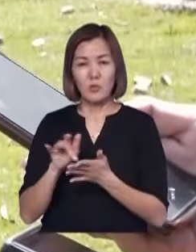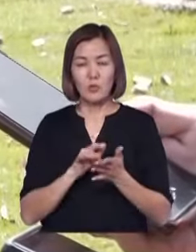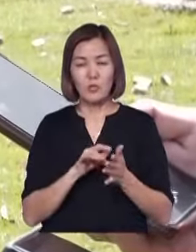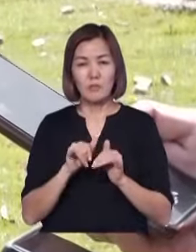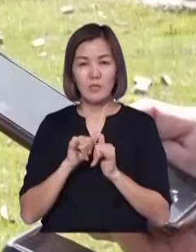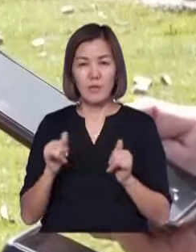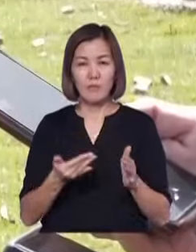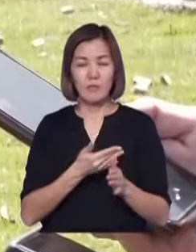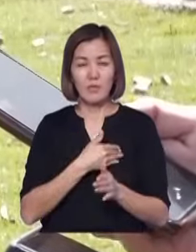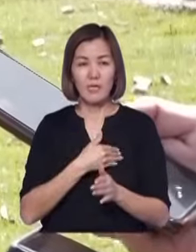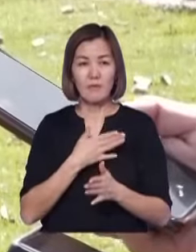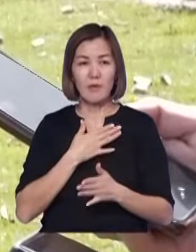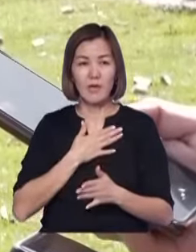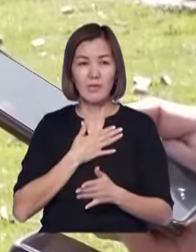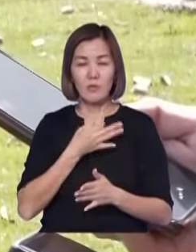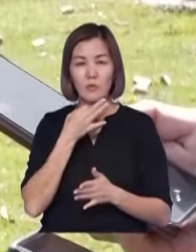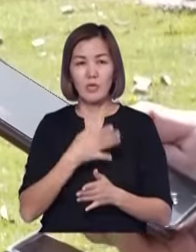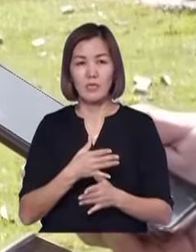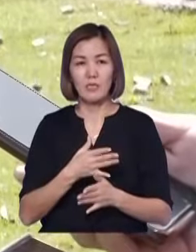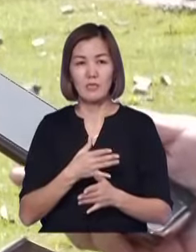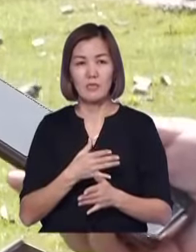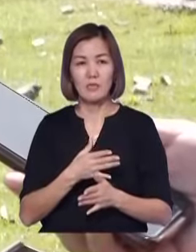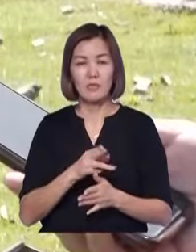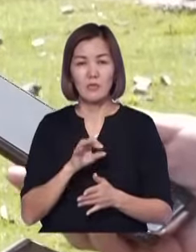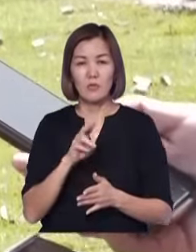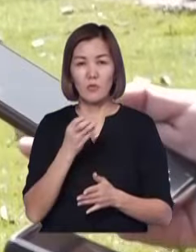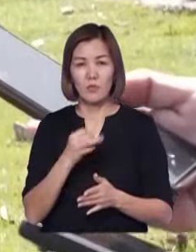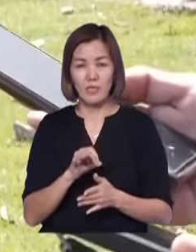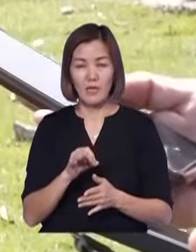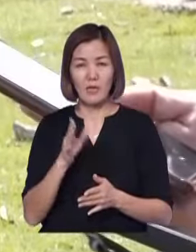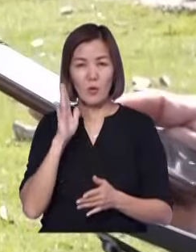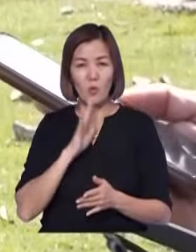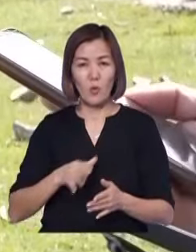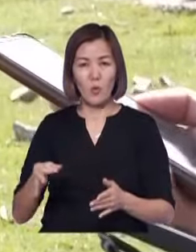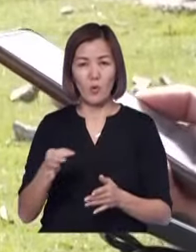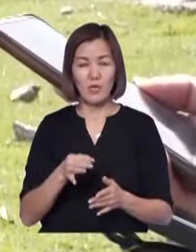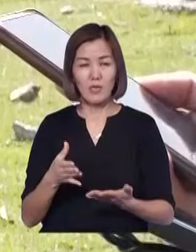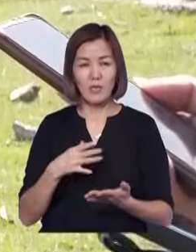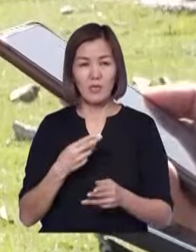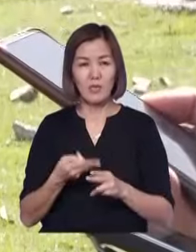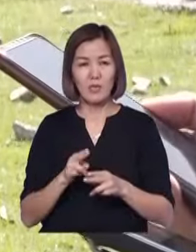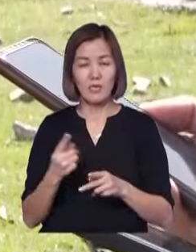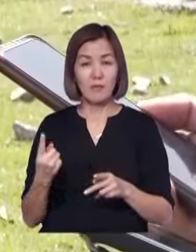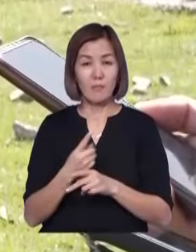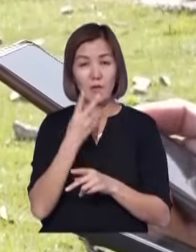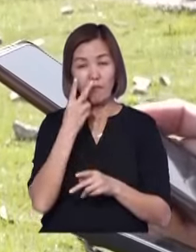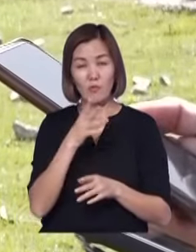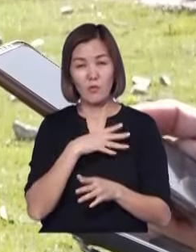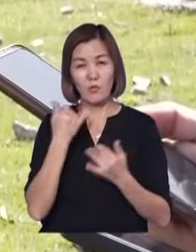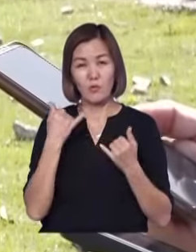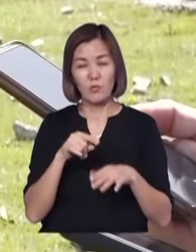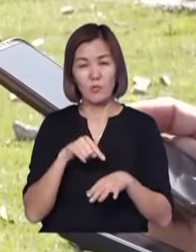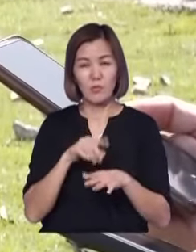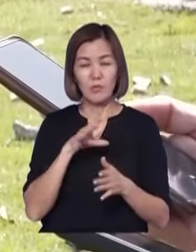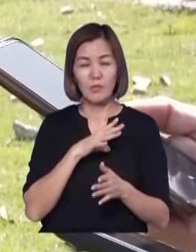келеді. Маған өзіме ұнайтын жер ол Көлсай көлдері. Көлсай көлдерін ең алғаш көрген сәтім есімде, жақсы